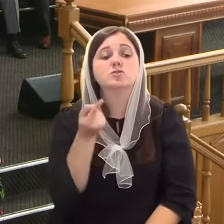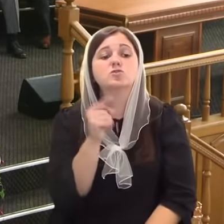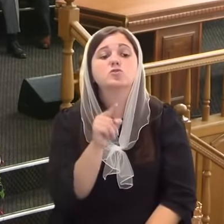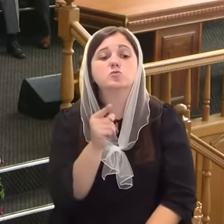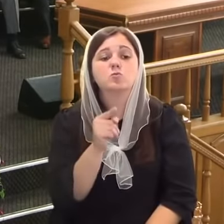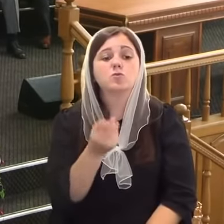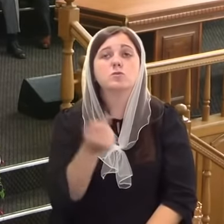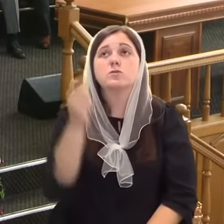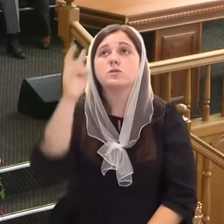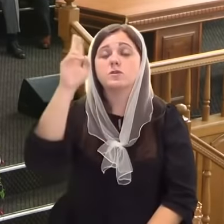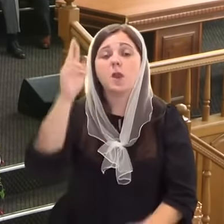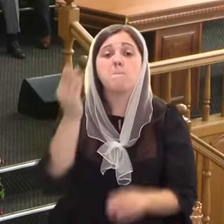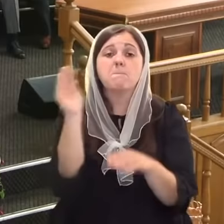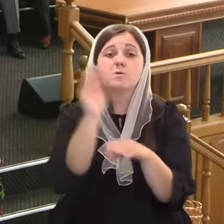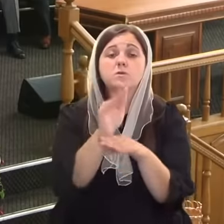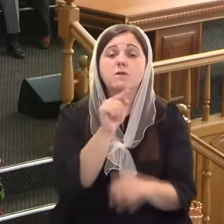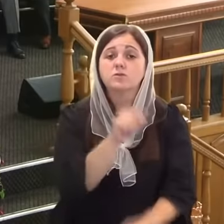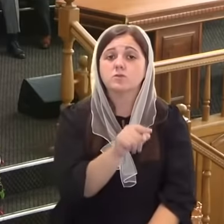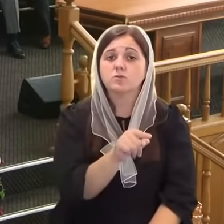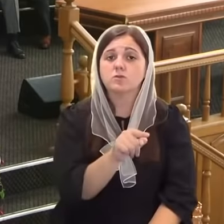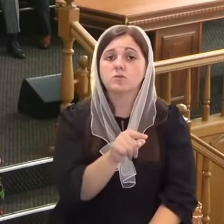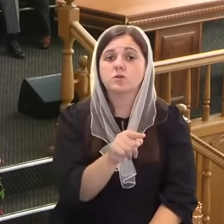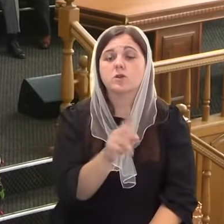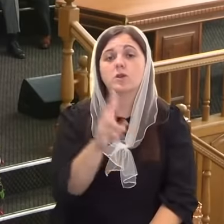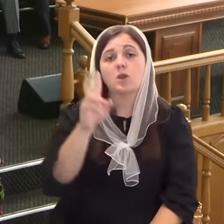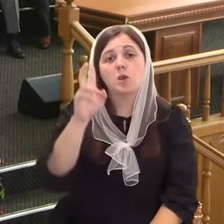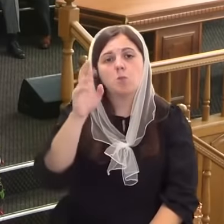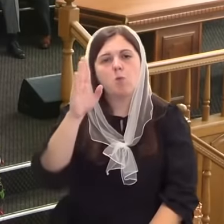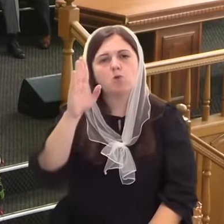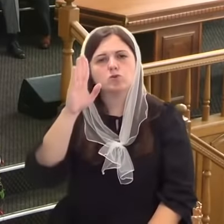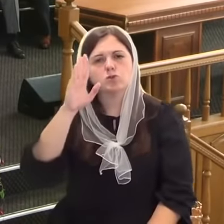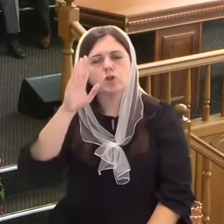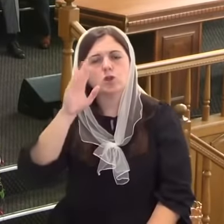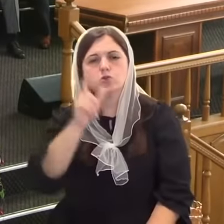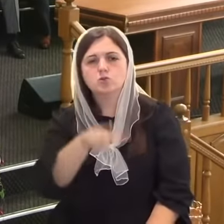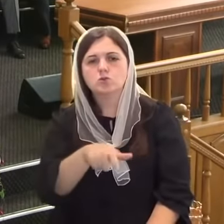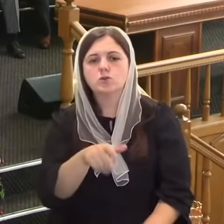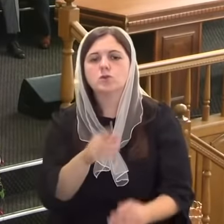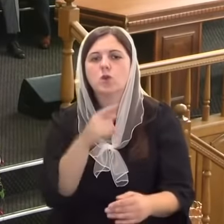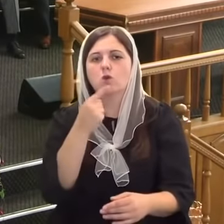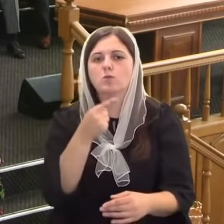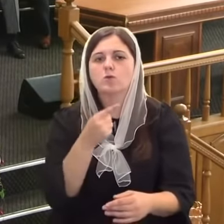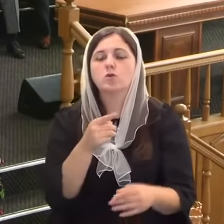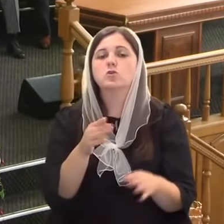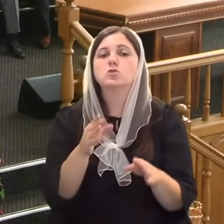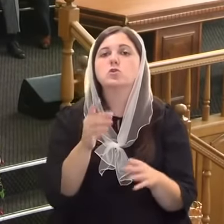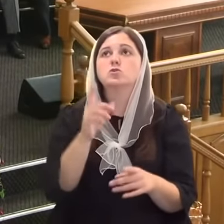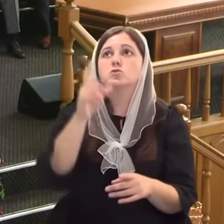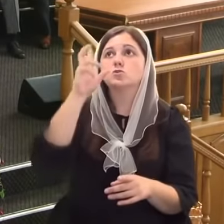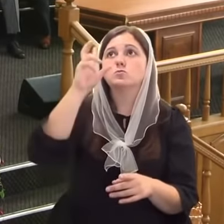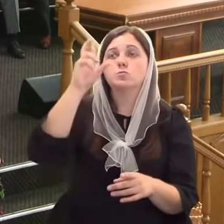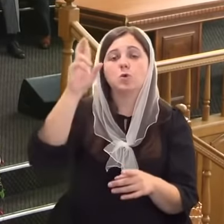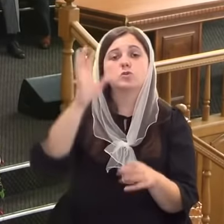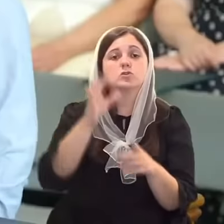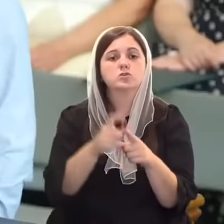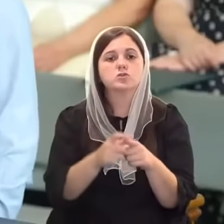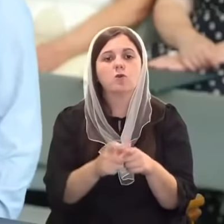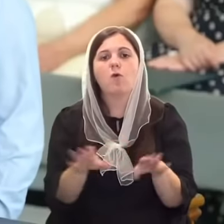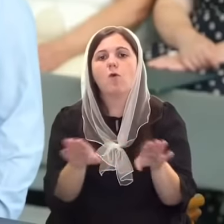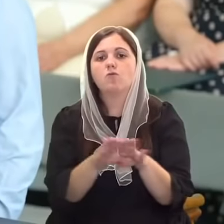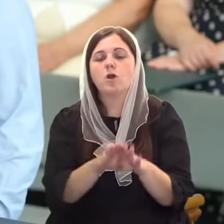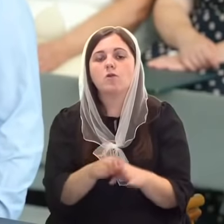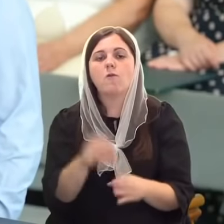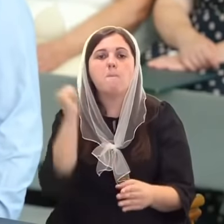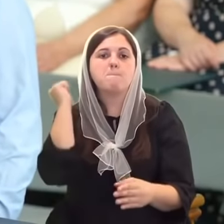Богу. И Божий человек, Иеремия, говорит, что слово мое подобно молоту, разбивающему скалу,